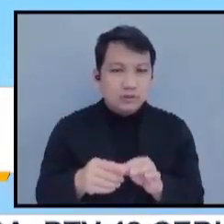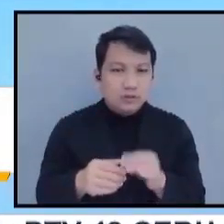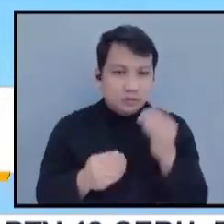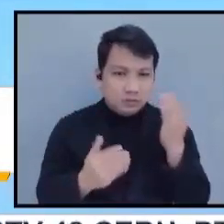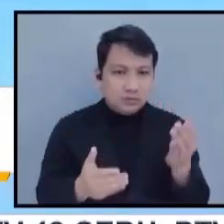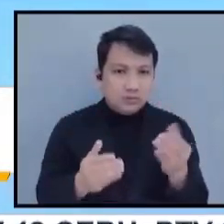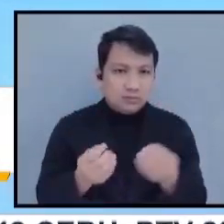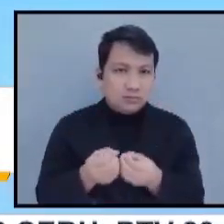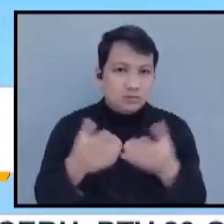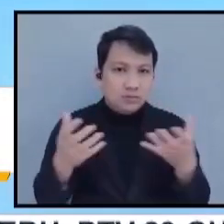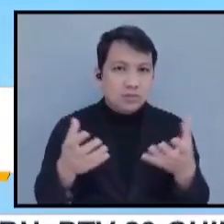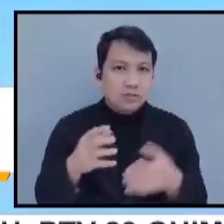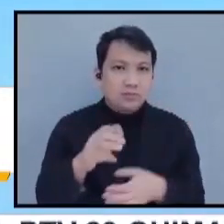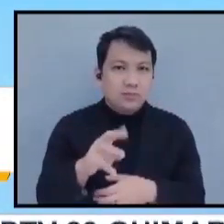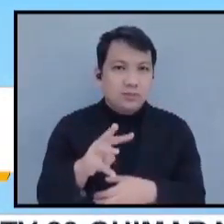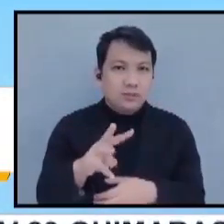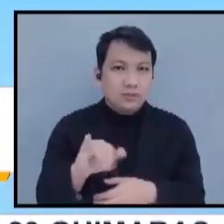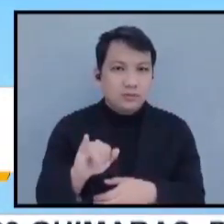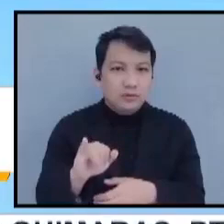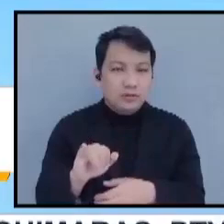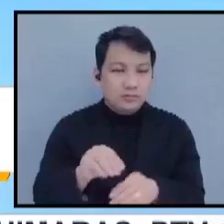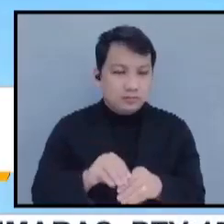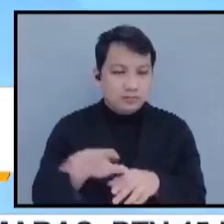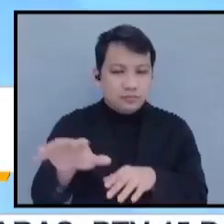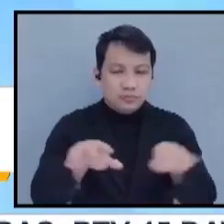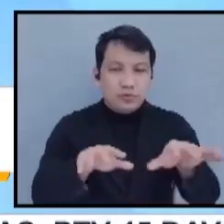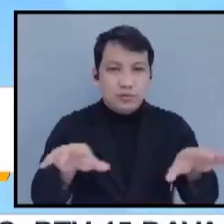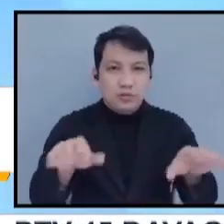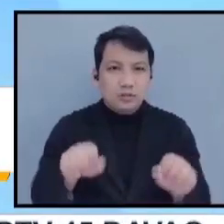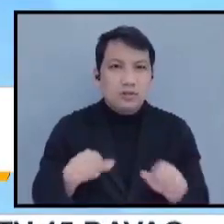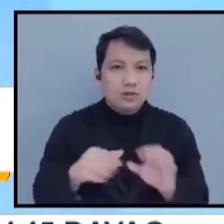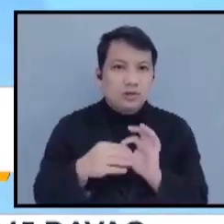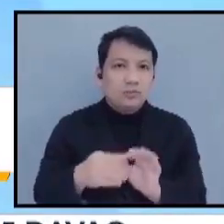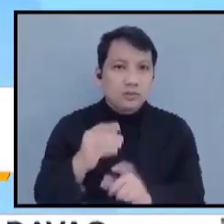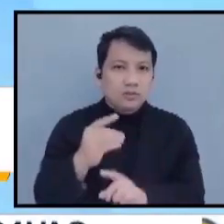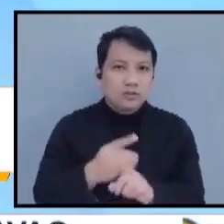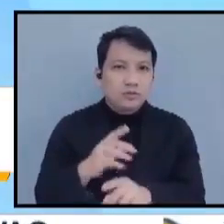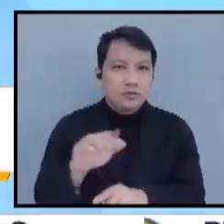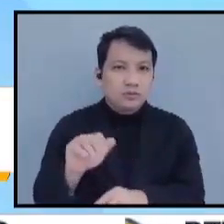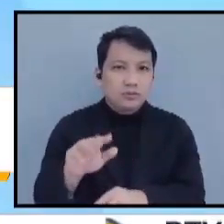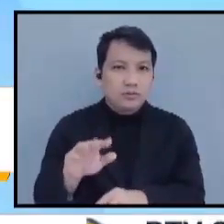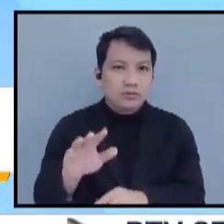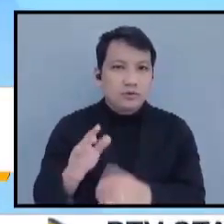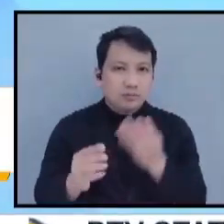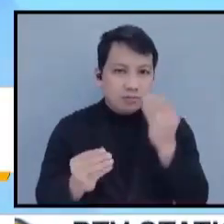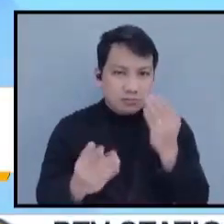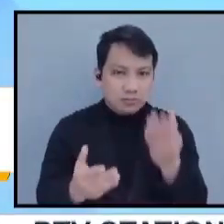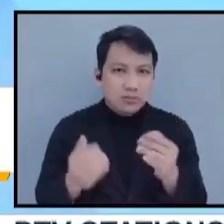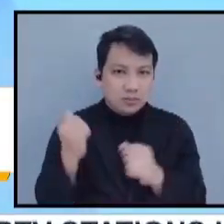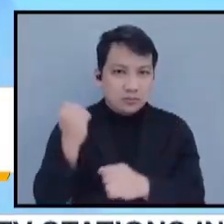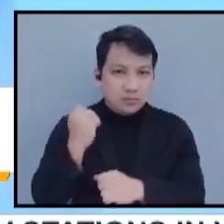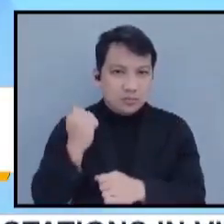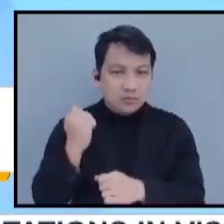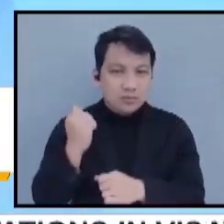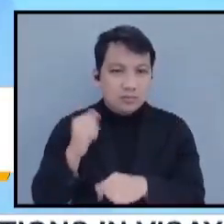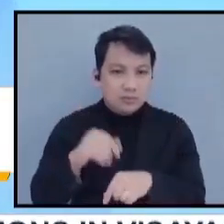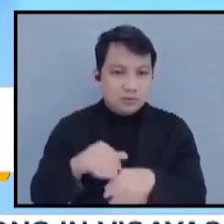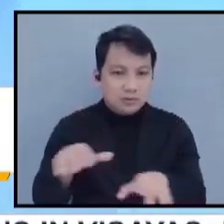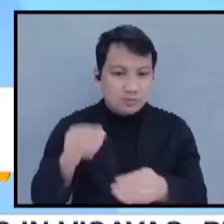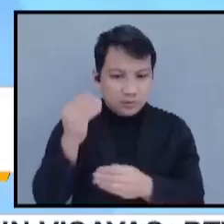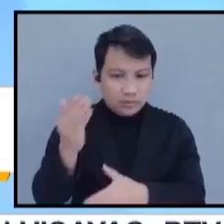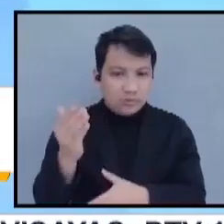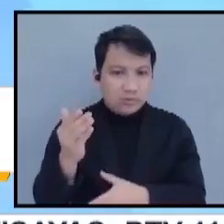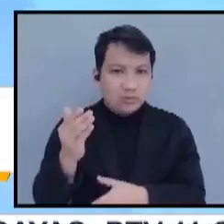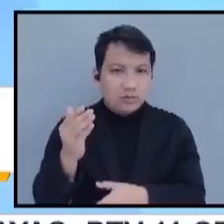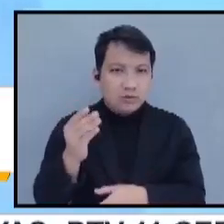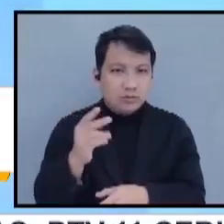sa Marawi. Ipakakalat na ito sa mga pantalan sa December 15 kung saan inaasahang magsisimulang bumiyahe ang mga pasahero.